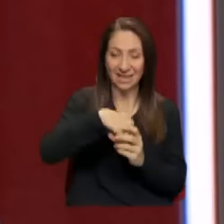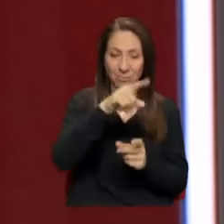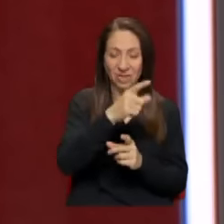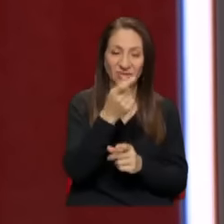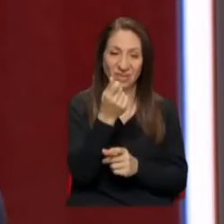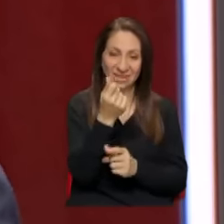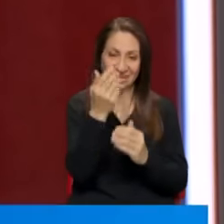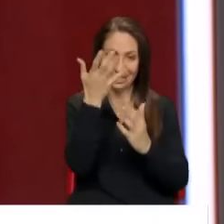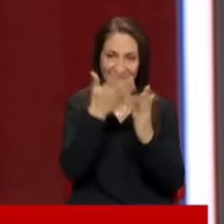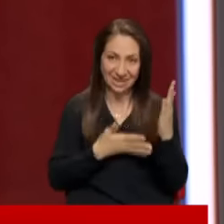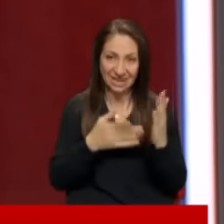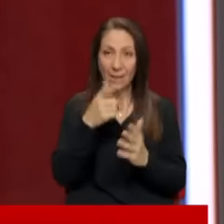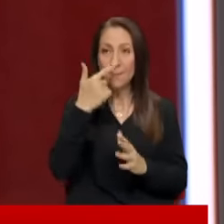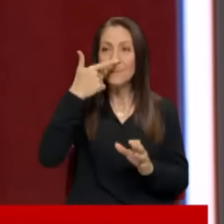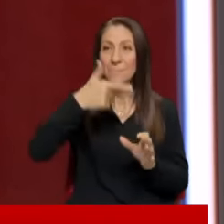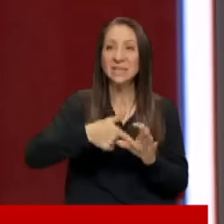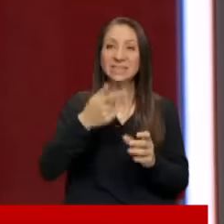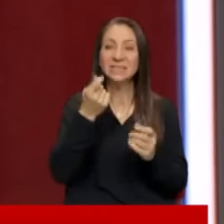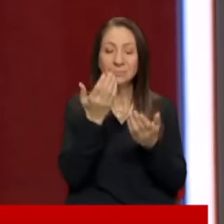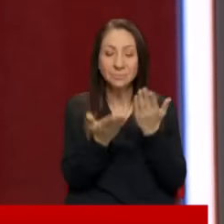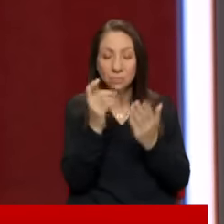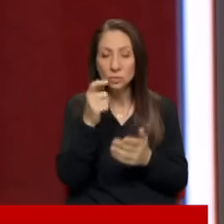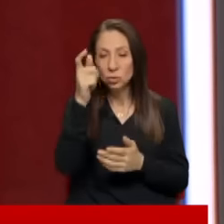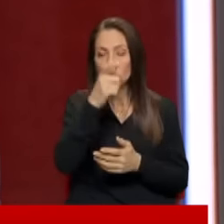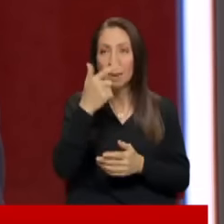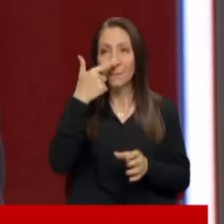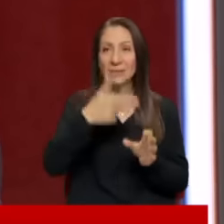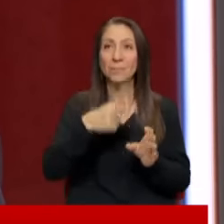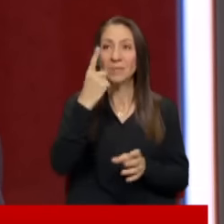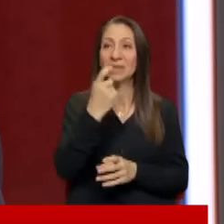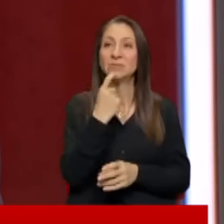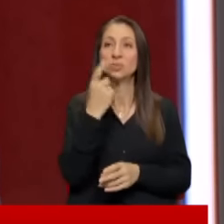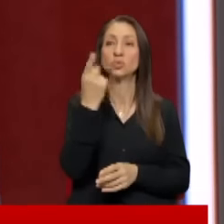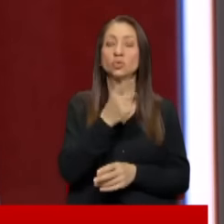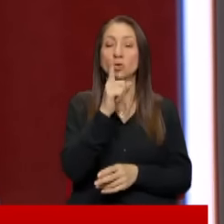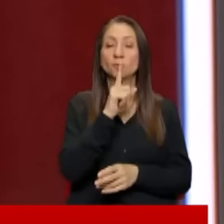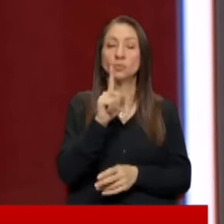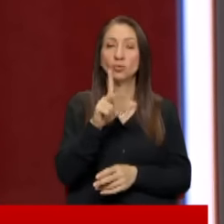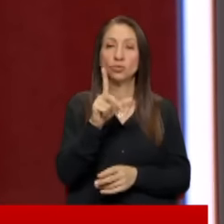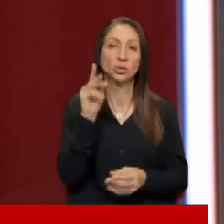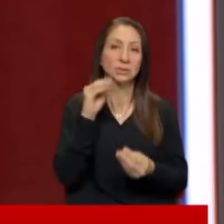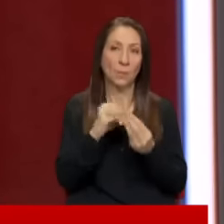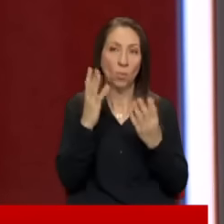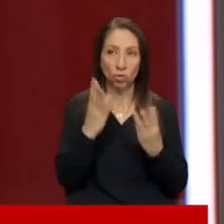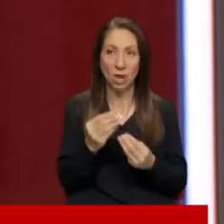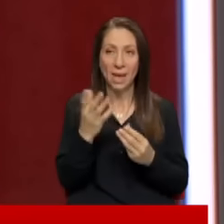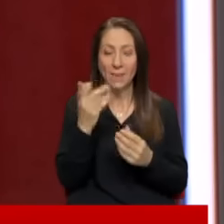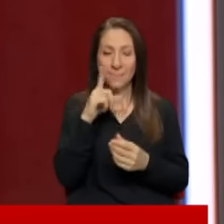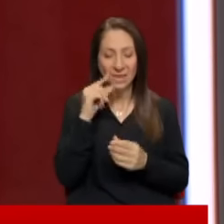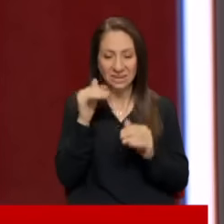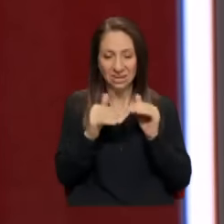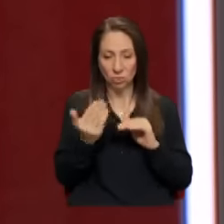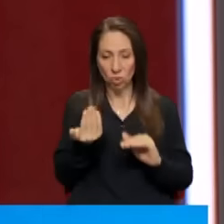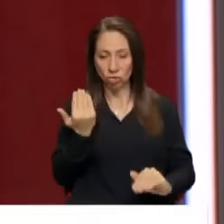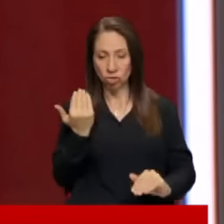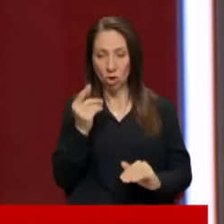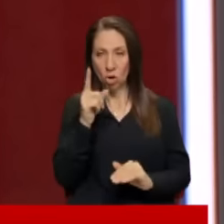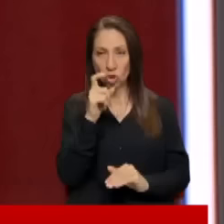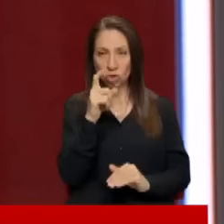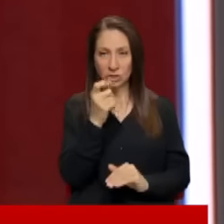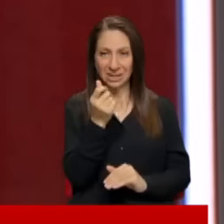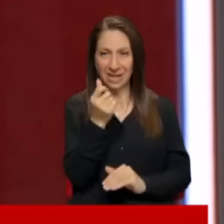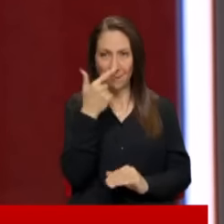enerji fiyatları listesi. Benzin kıyası yapıldığında Türkiye'de benzin bir yılda %113 zamlandı. Yani hemen Mayıs seçimlerinden önce 19